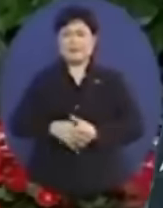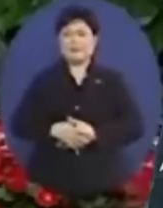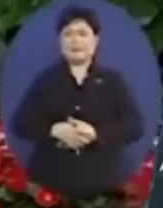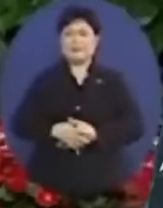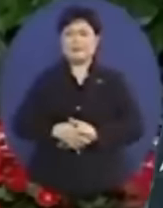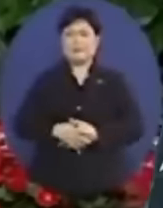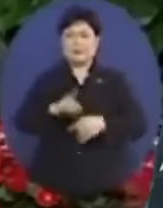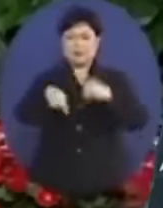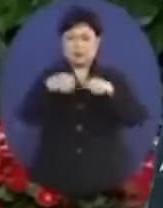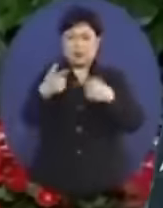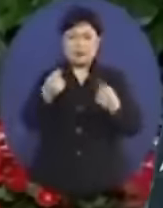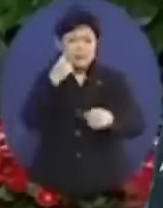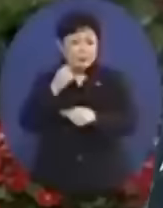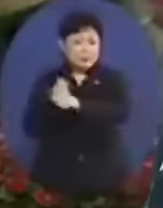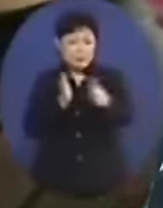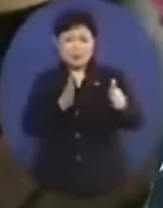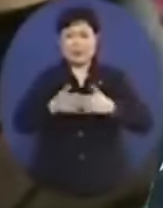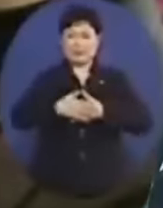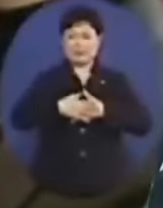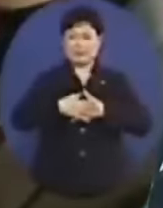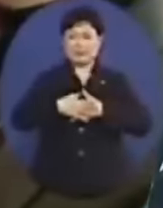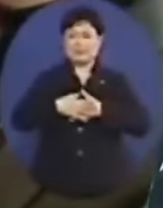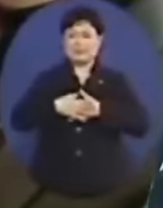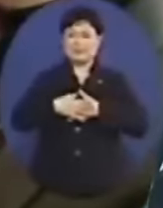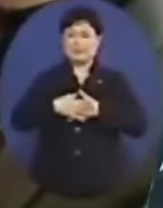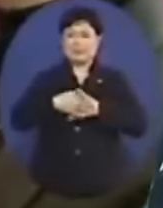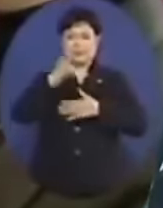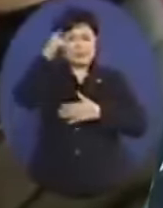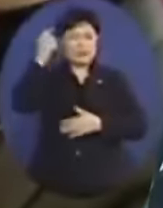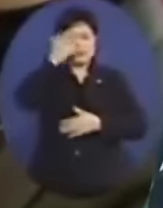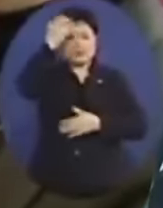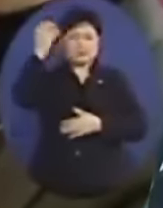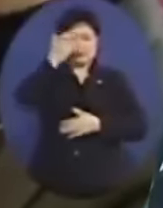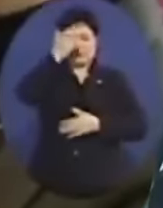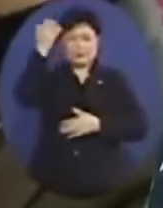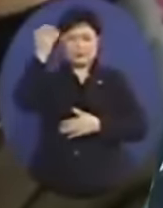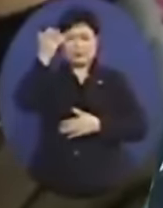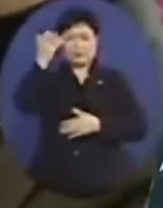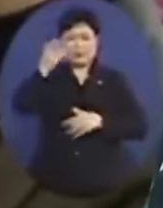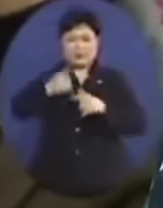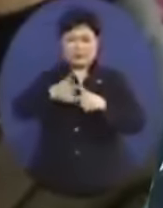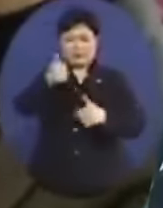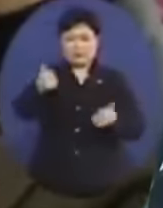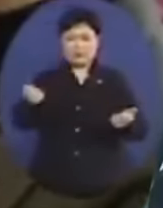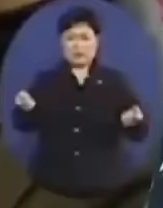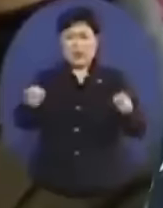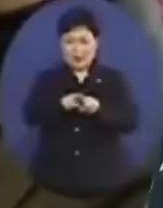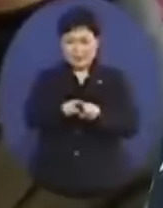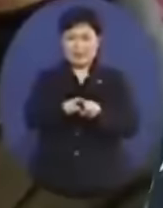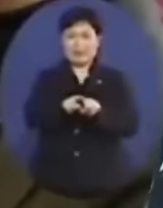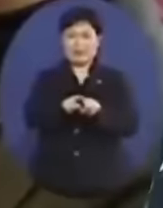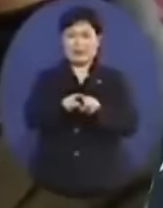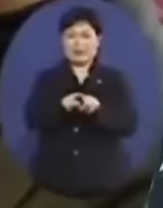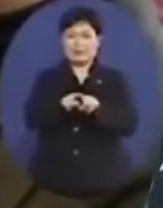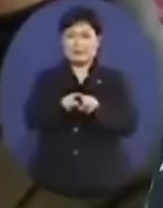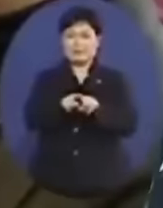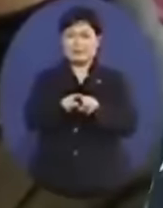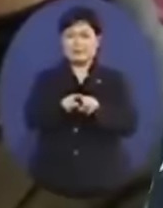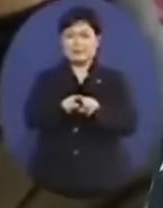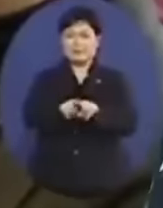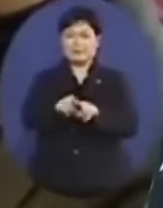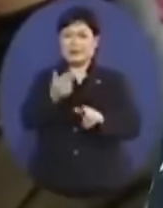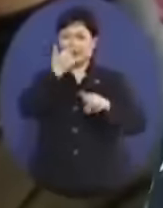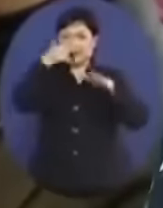한번 따라 말씀서 나는 나는 영적으로 영적으로 예수님과 함께 예수님과 함께